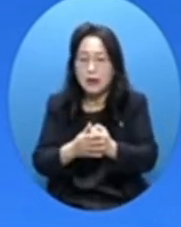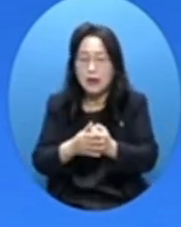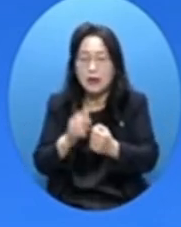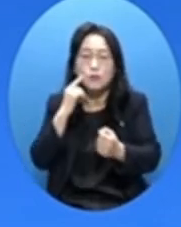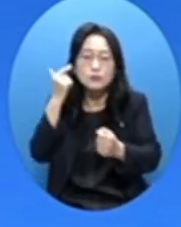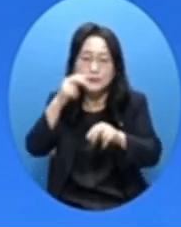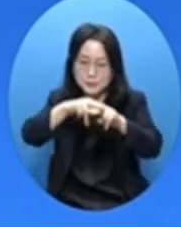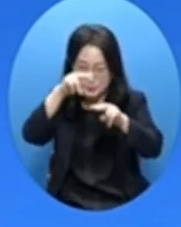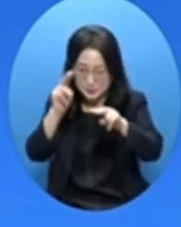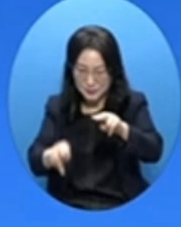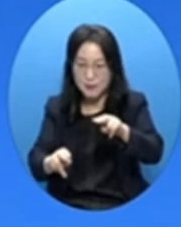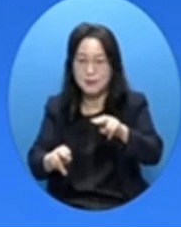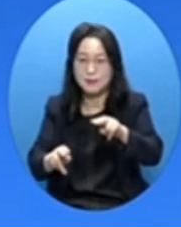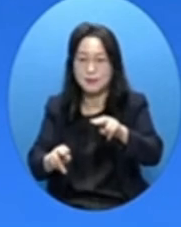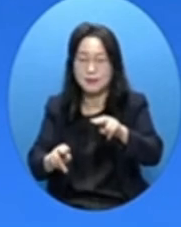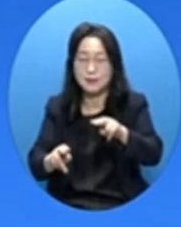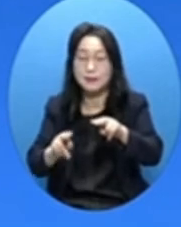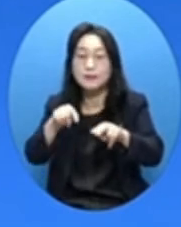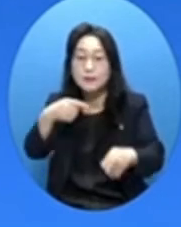그리고